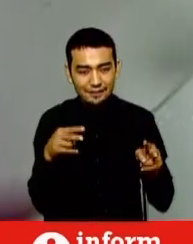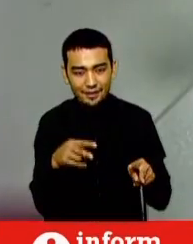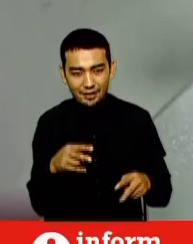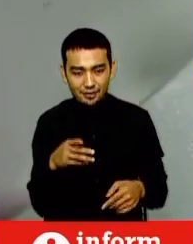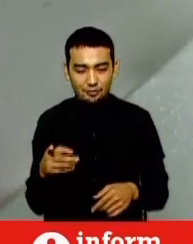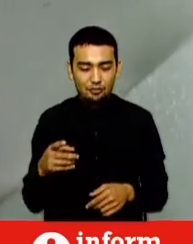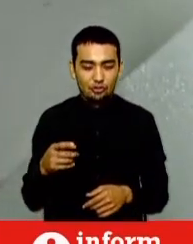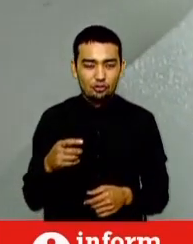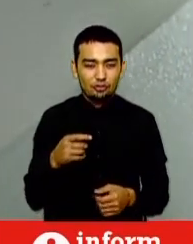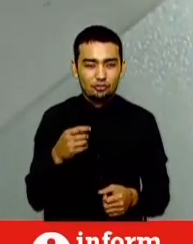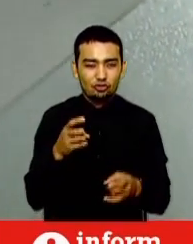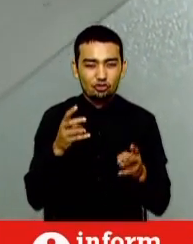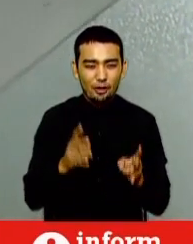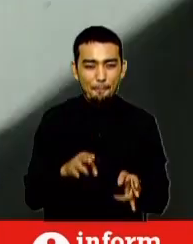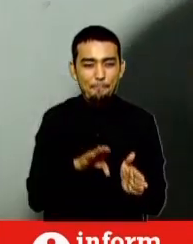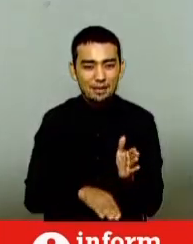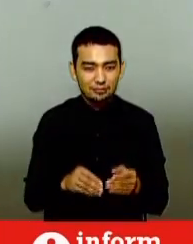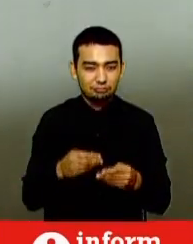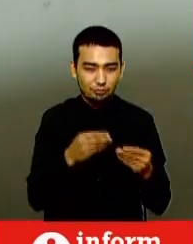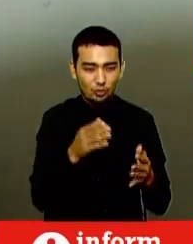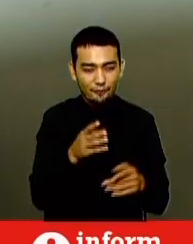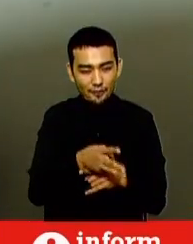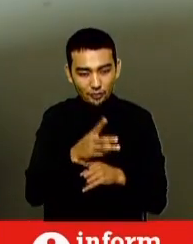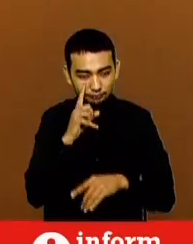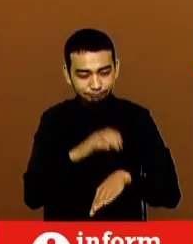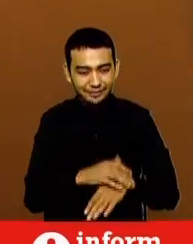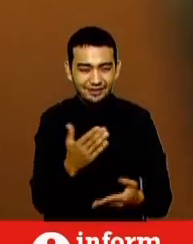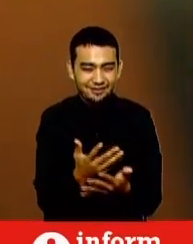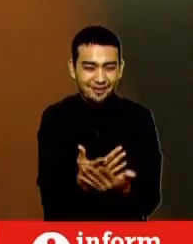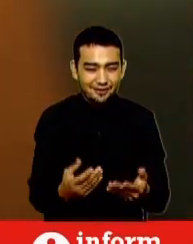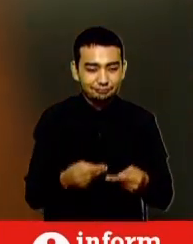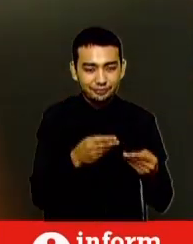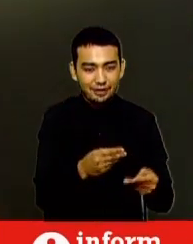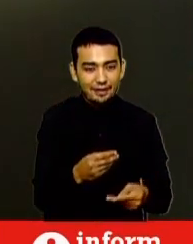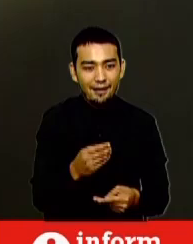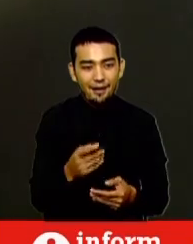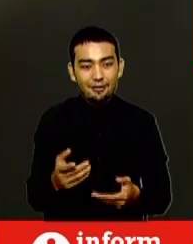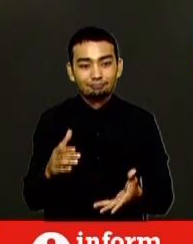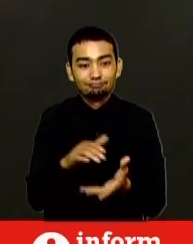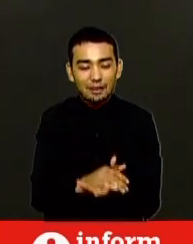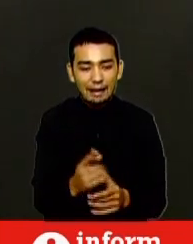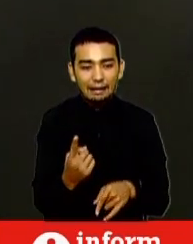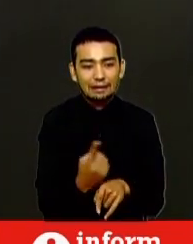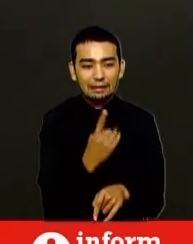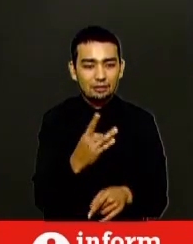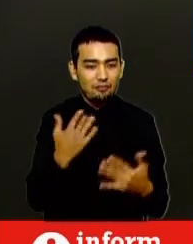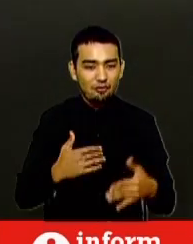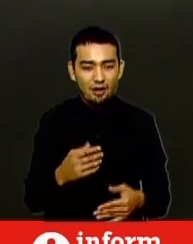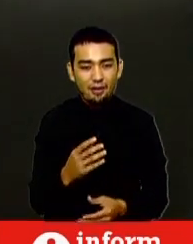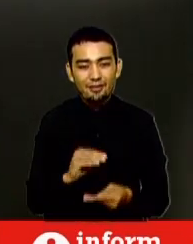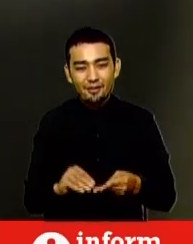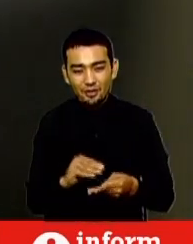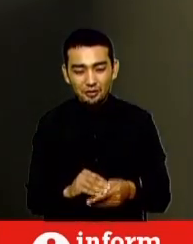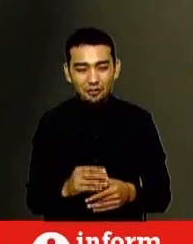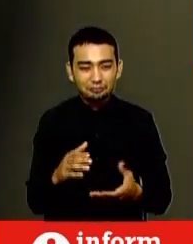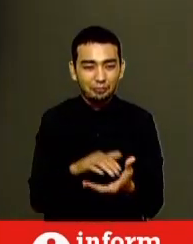И очевидцев а также записи видеорегистратора примириться теперь можно тоже только один раз возрастное число обращений в отношении домашних